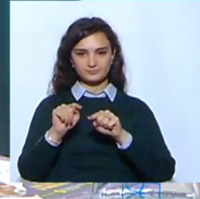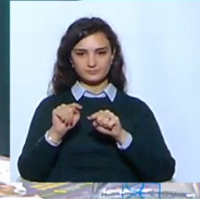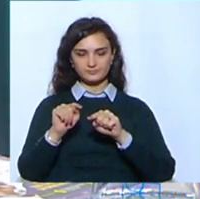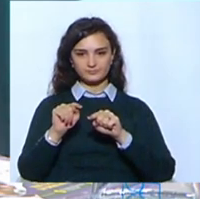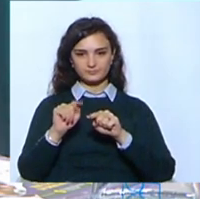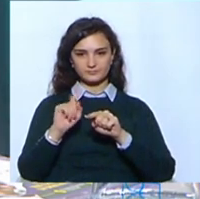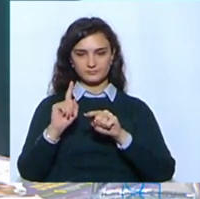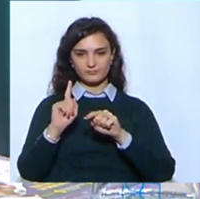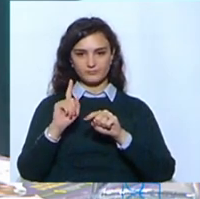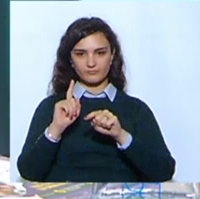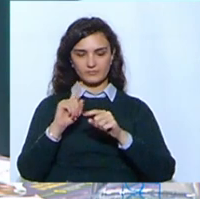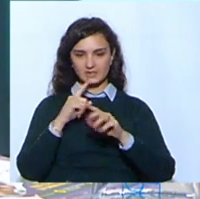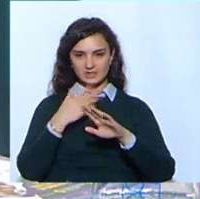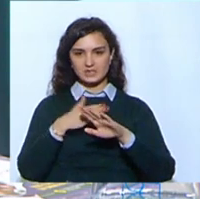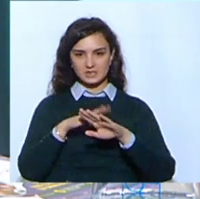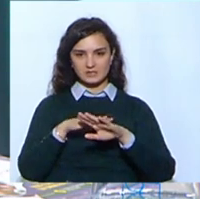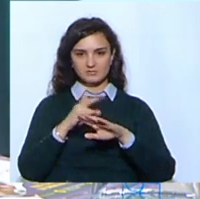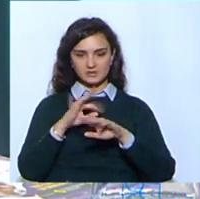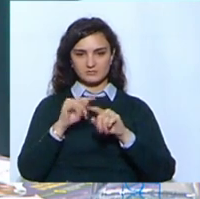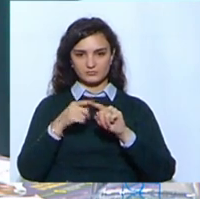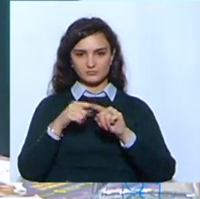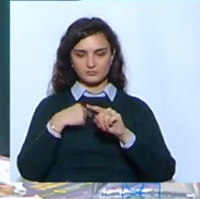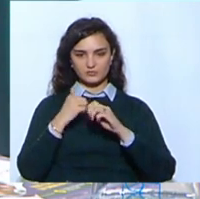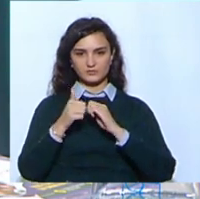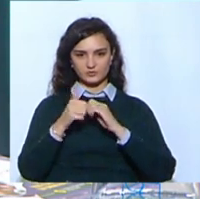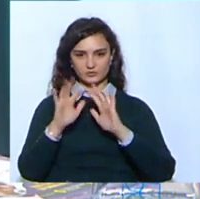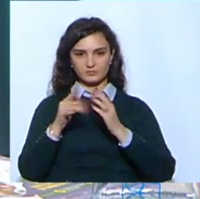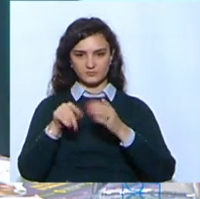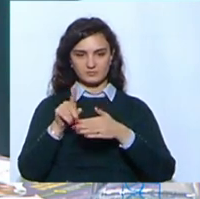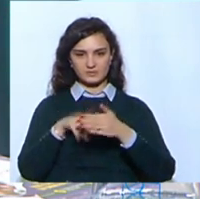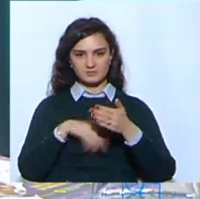ვიქონიოთ, ზეწოლა მოვახდინოთ. ძნელი სათქმელია, მაგრამ ჩვენ ყოველ შემთხვევაში ამის